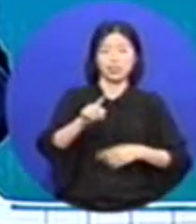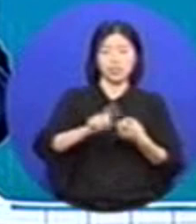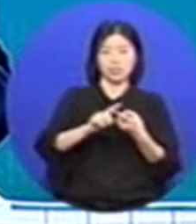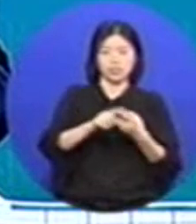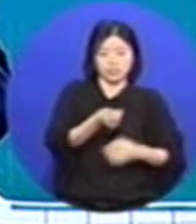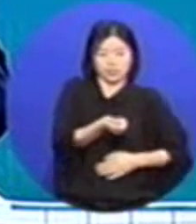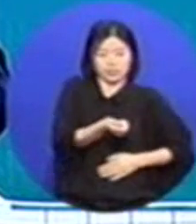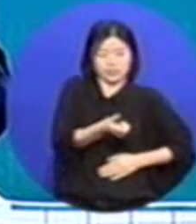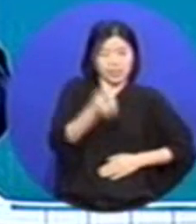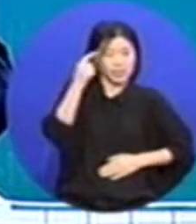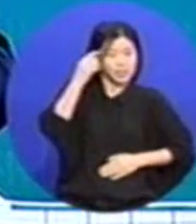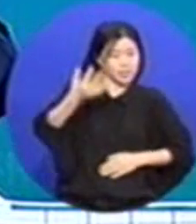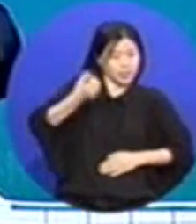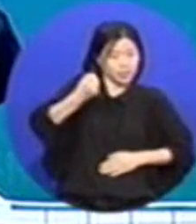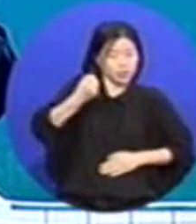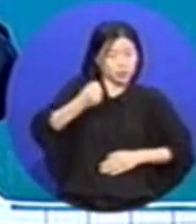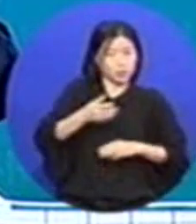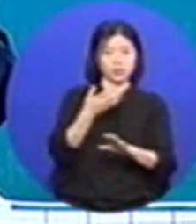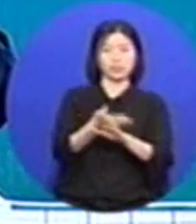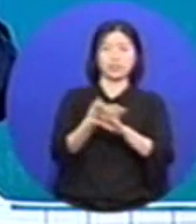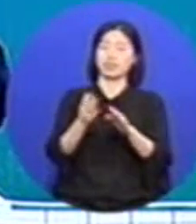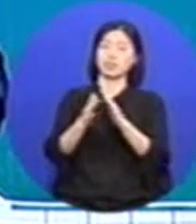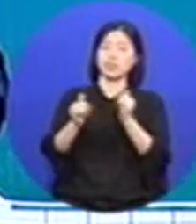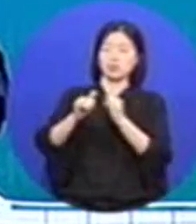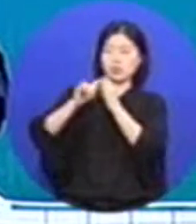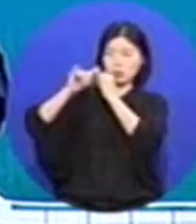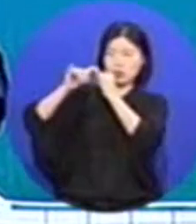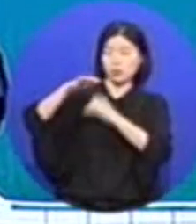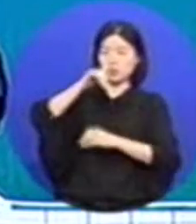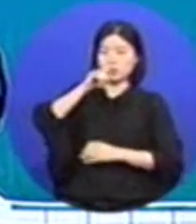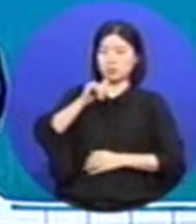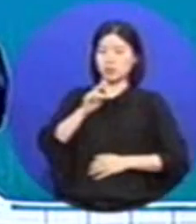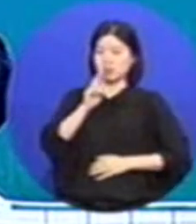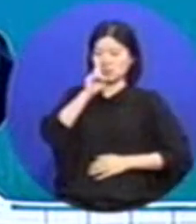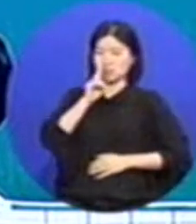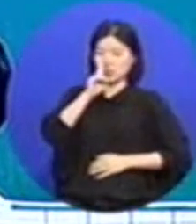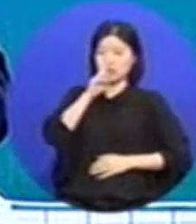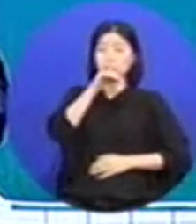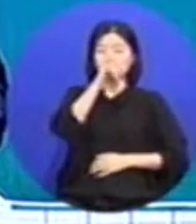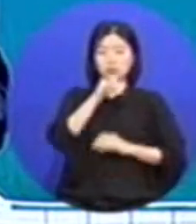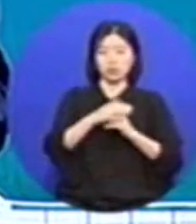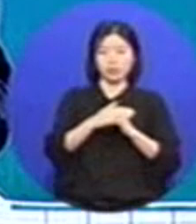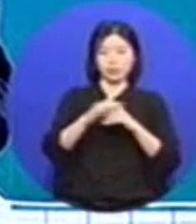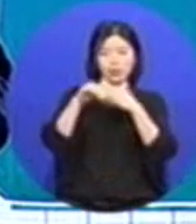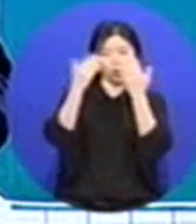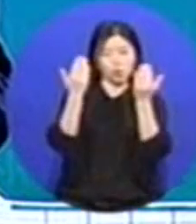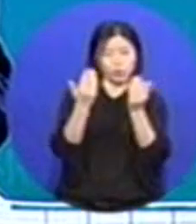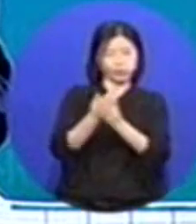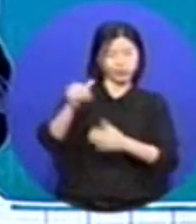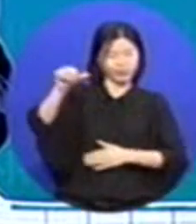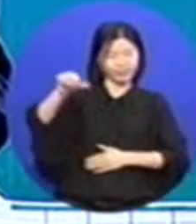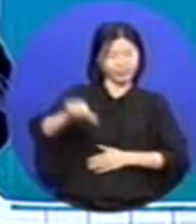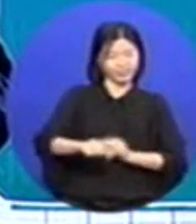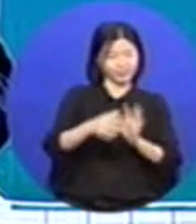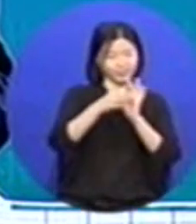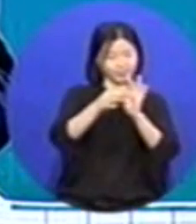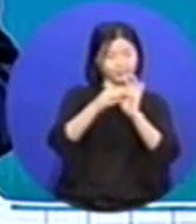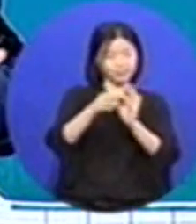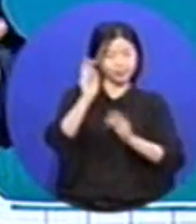여기고 남보다 뛰어난 거 있으면 시기하고 완전히 타락한 관계죠